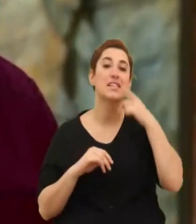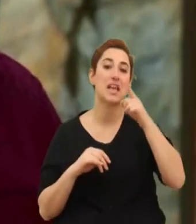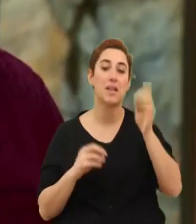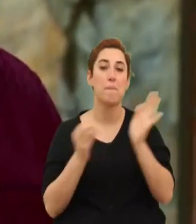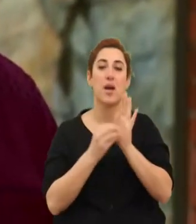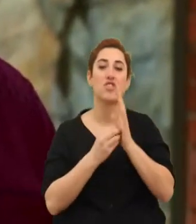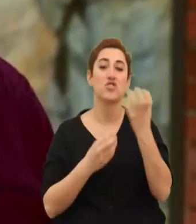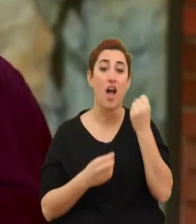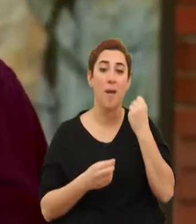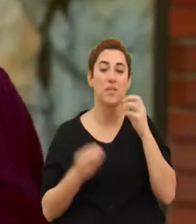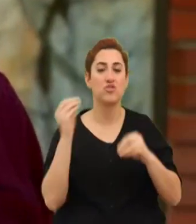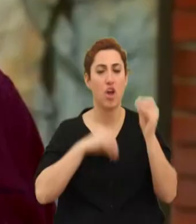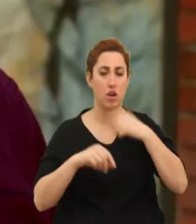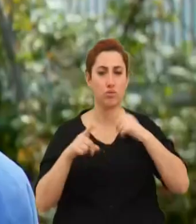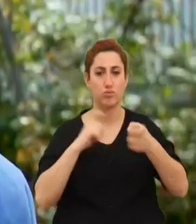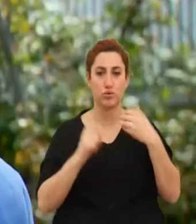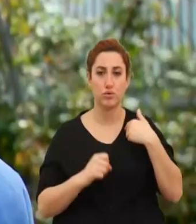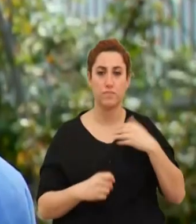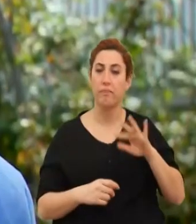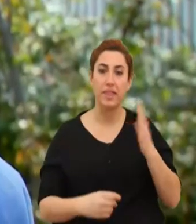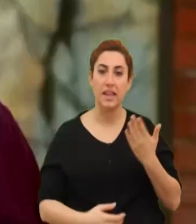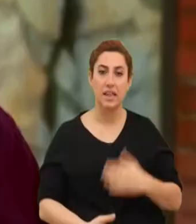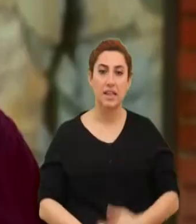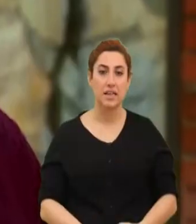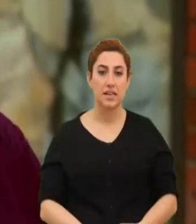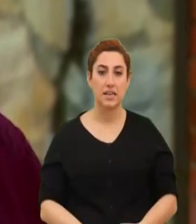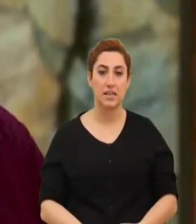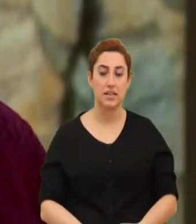Senden bahşiş almanın çaresini buldum de. Nedir?